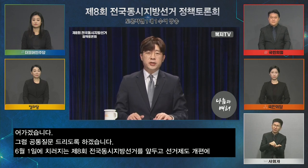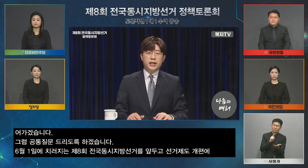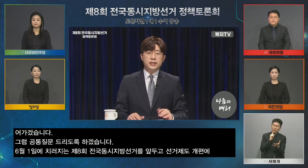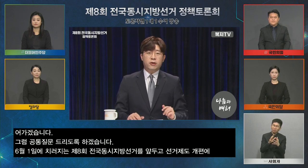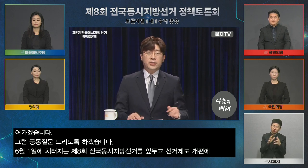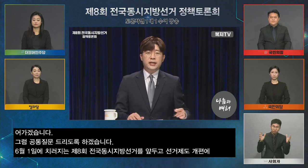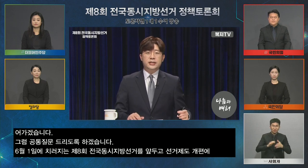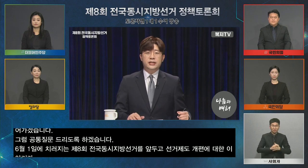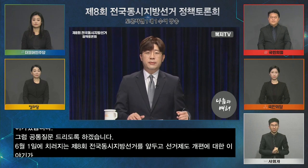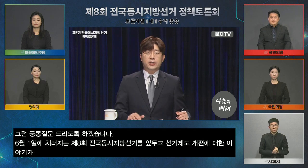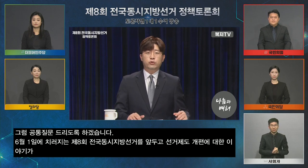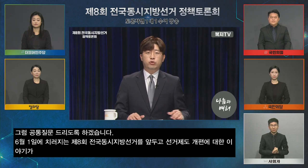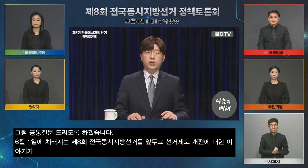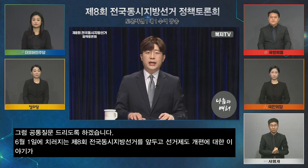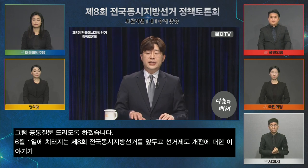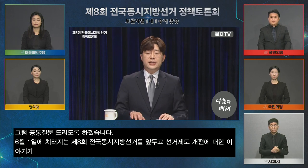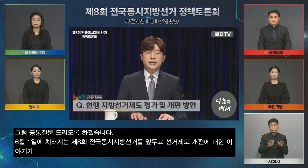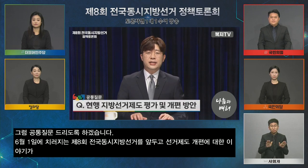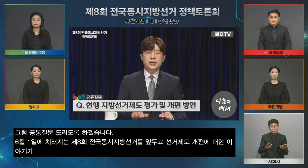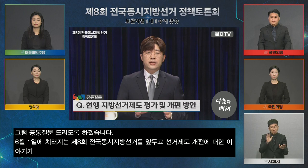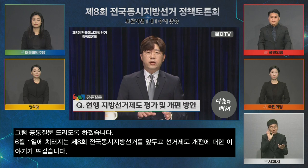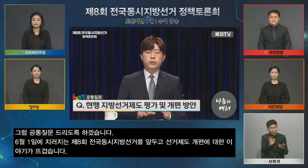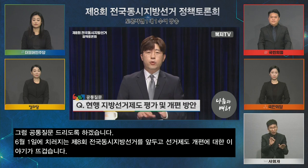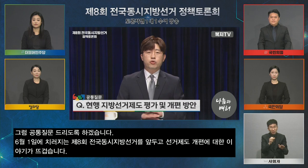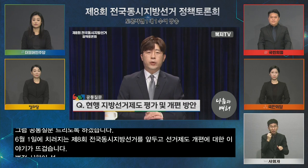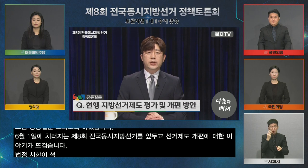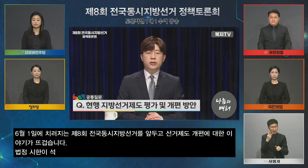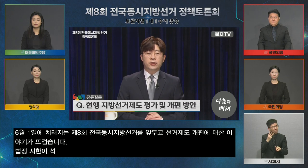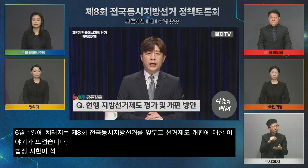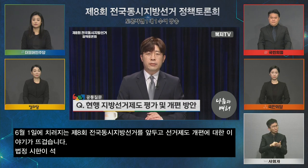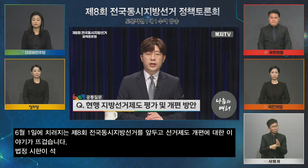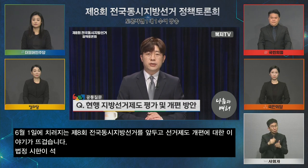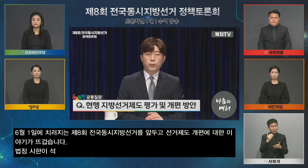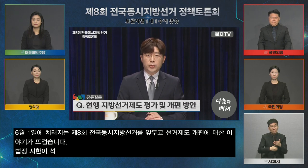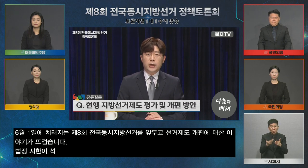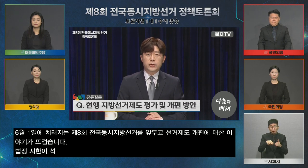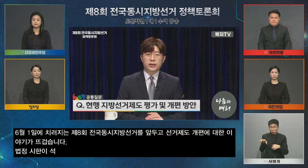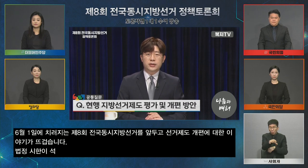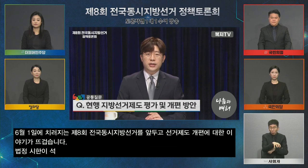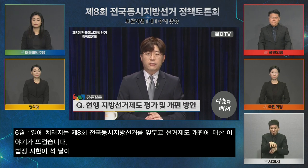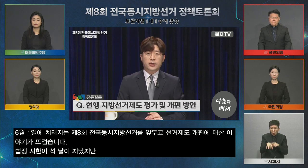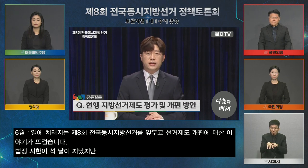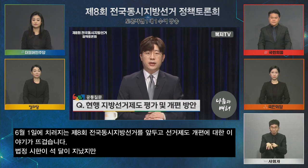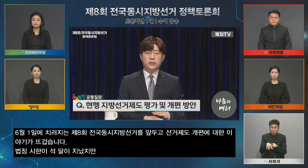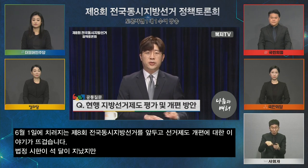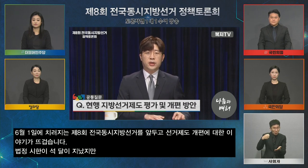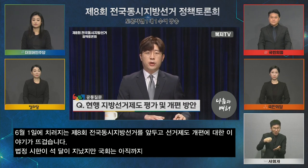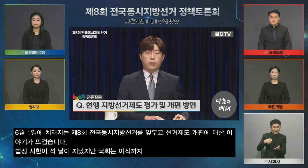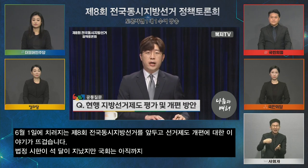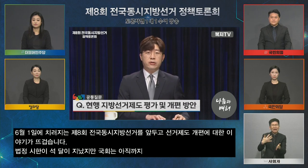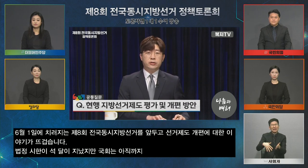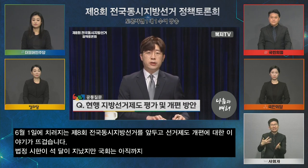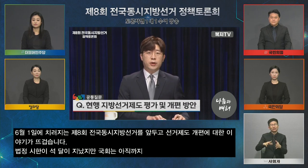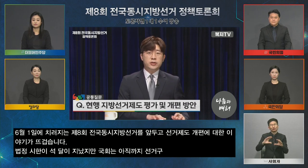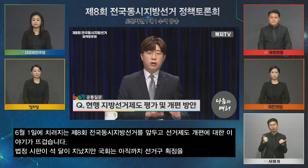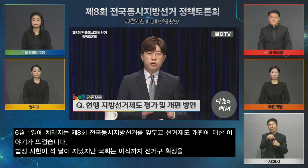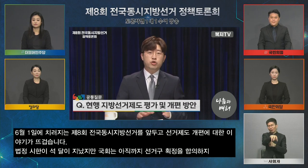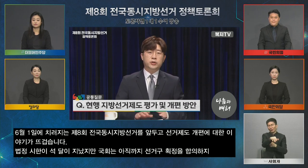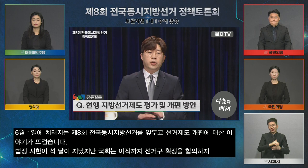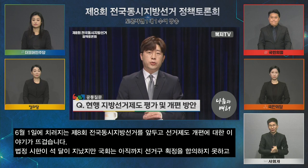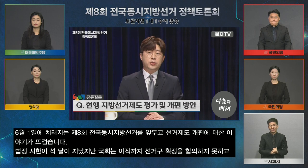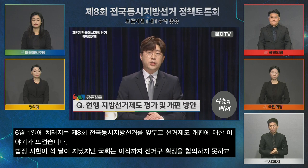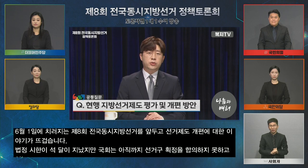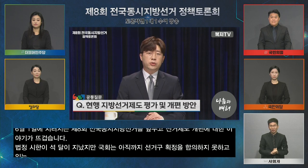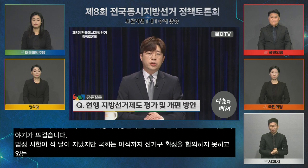법정 시한이 석 달이 지났지만 국회는 아직까지 선거구 획정을 합의하지 못하고 있는 상황인데요. 광역의원